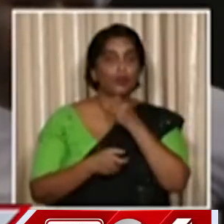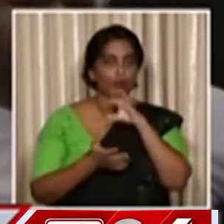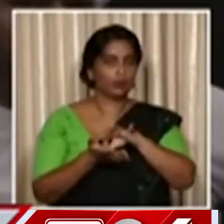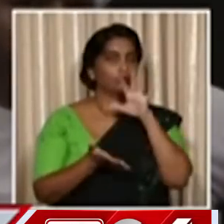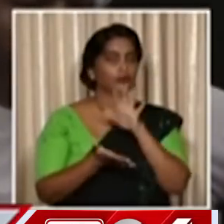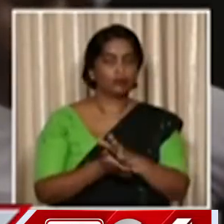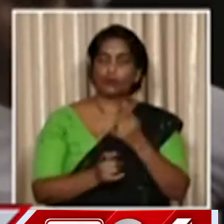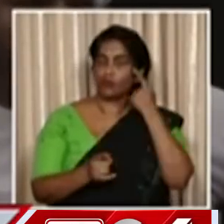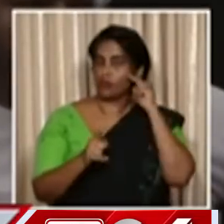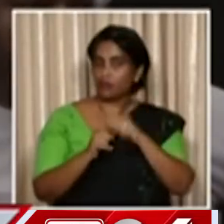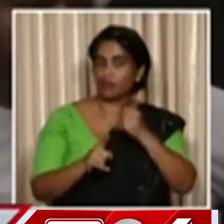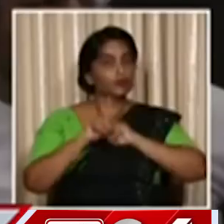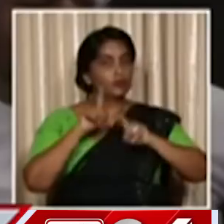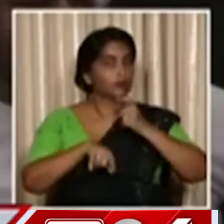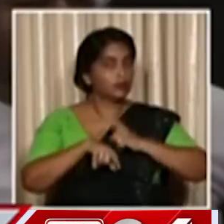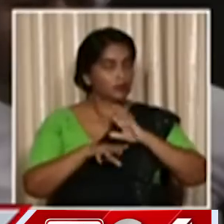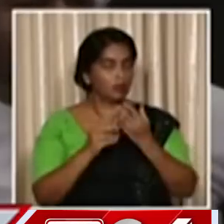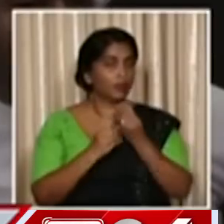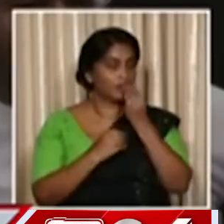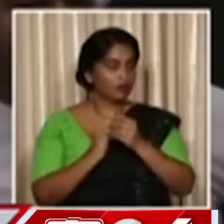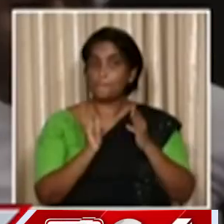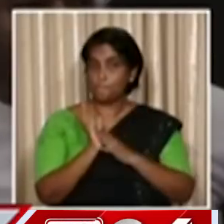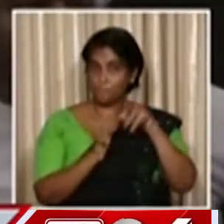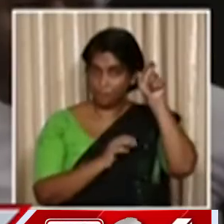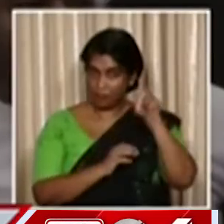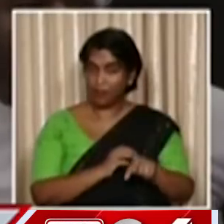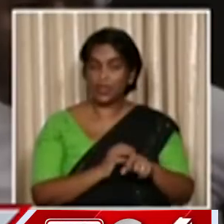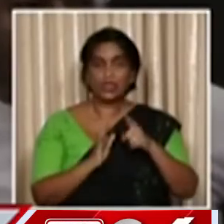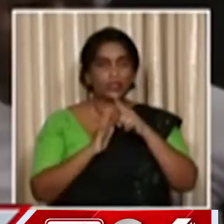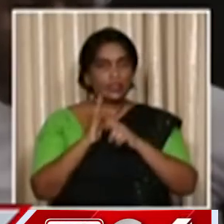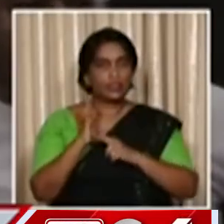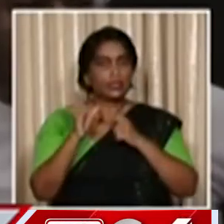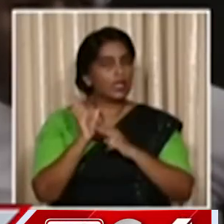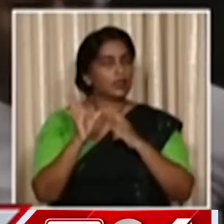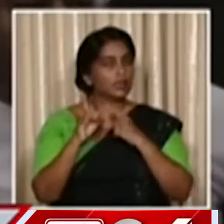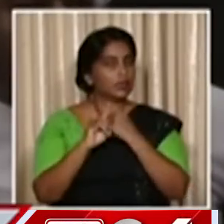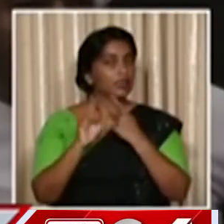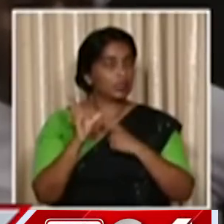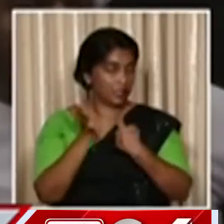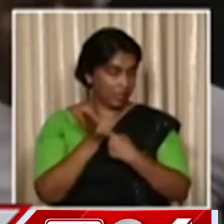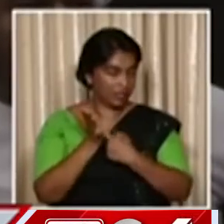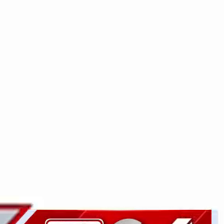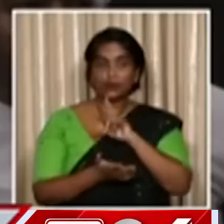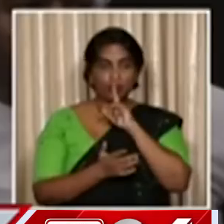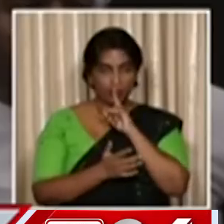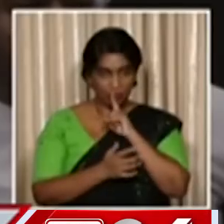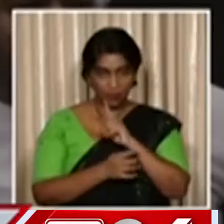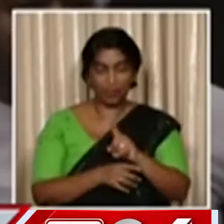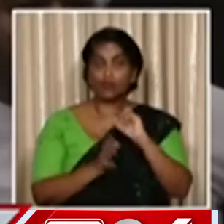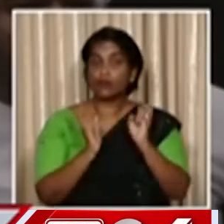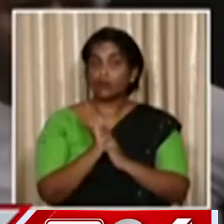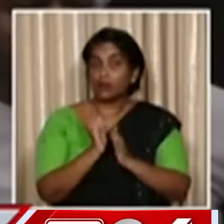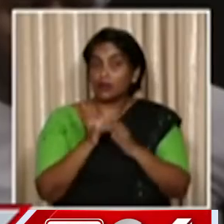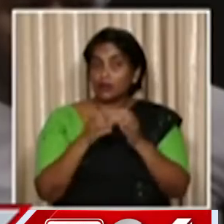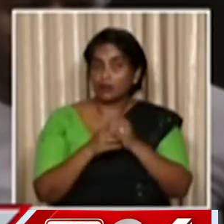තීන්දුවක් පදනම් කරගෙන එල්ල කරපු චෝදනා දෙකක්. ලබා දෙන තීන්දුව තමයි ජනක රත්නායක කියන පුද්ගලයා තමන්ගේ තනිමතයට කමිෂන්